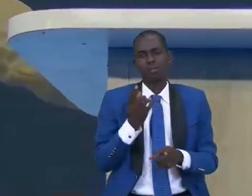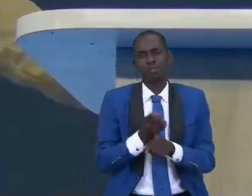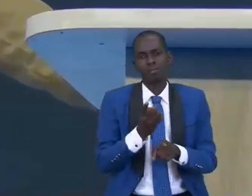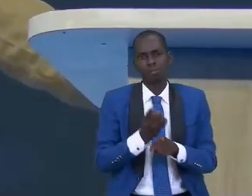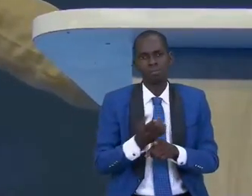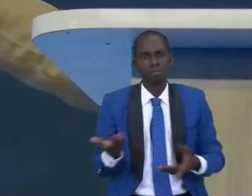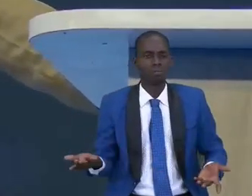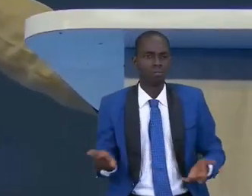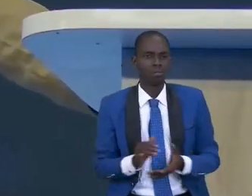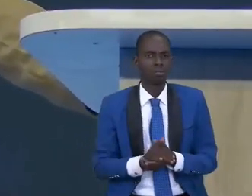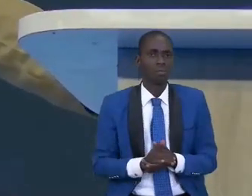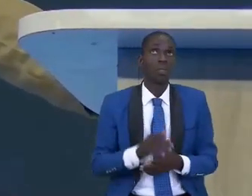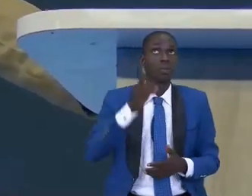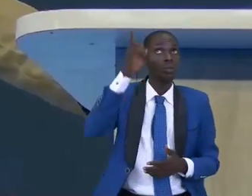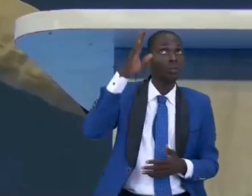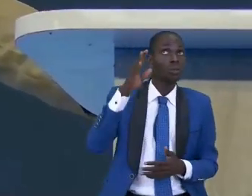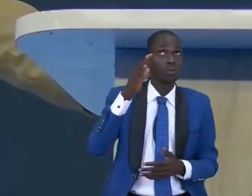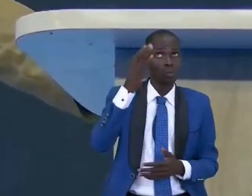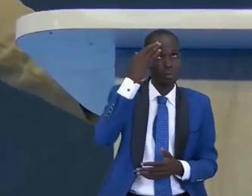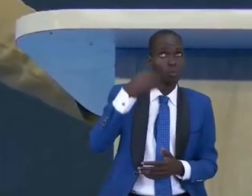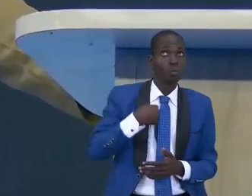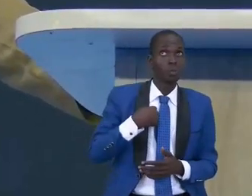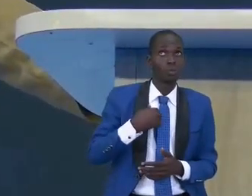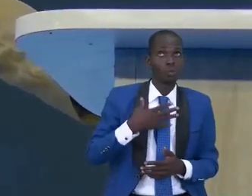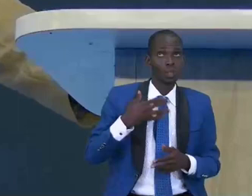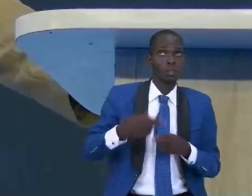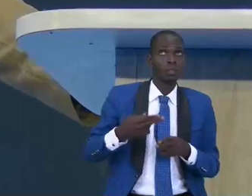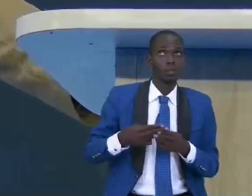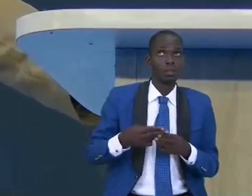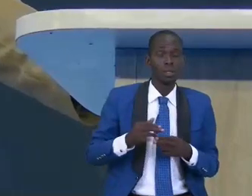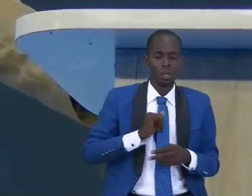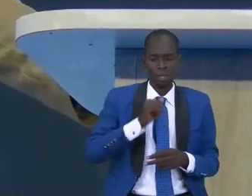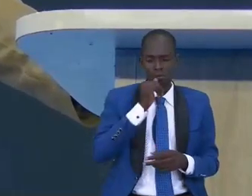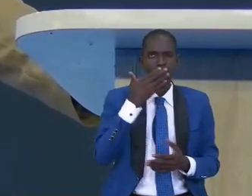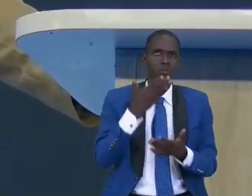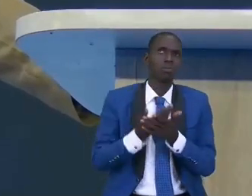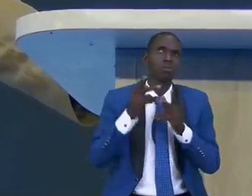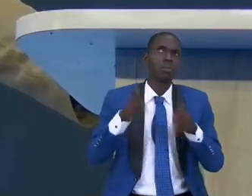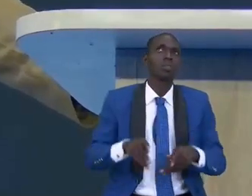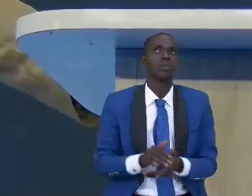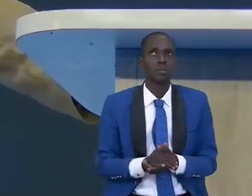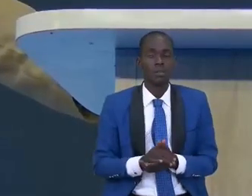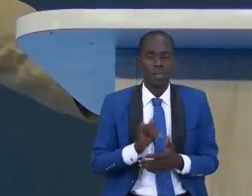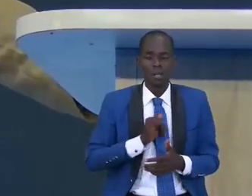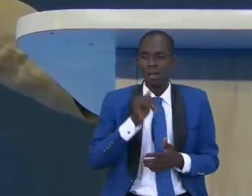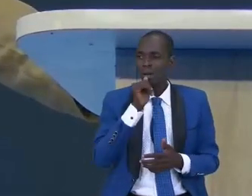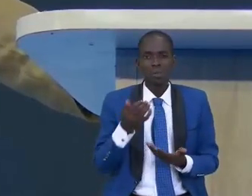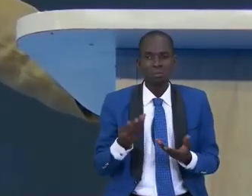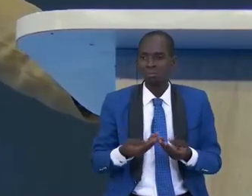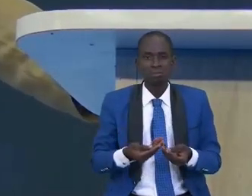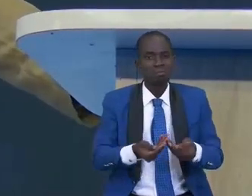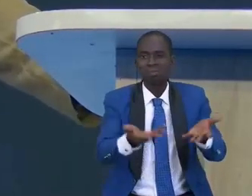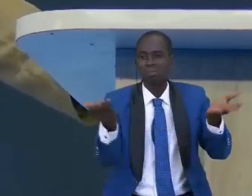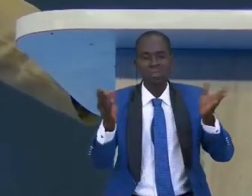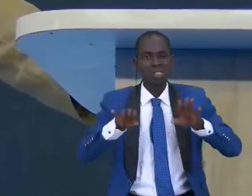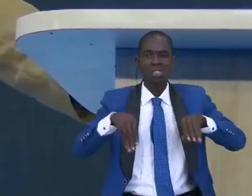Dieu, je suis tel monsieur, je suis telle madame, je suis un bon homme, hein? Je suis une personne très